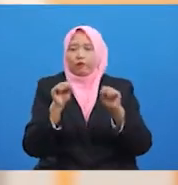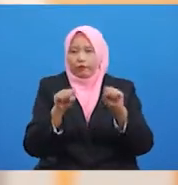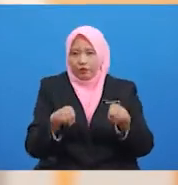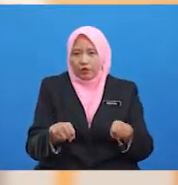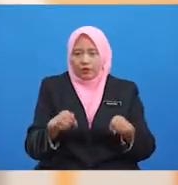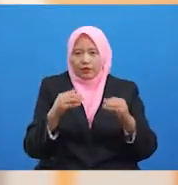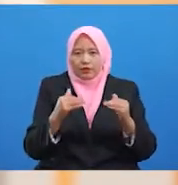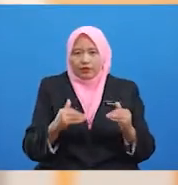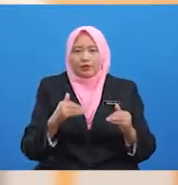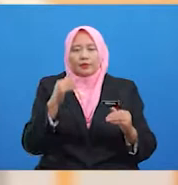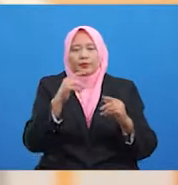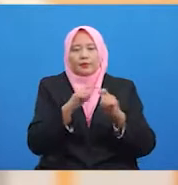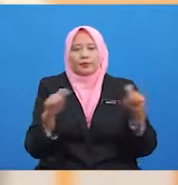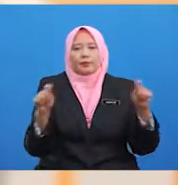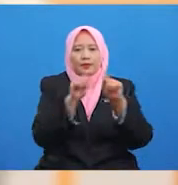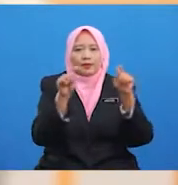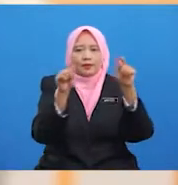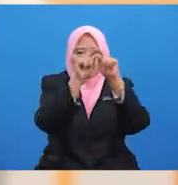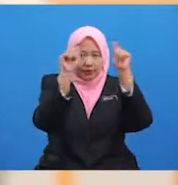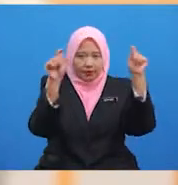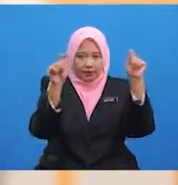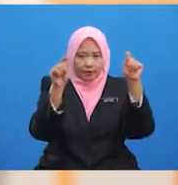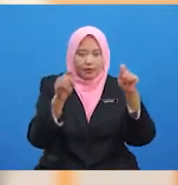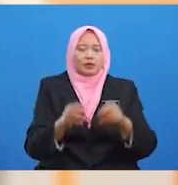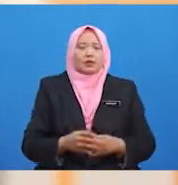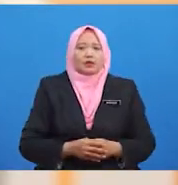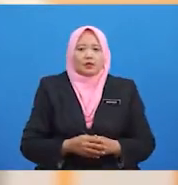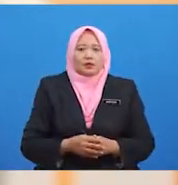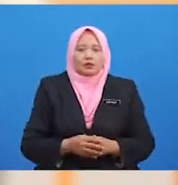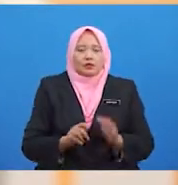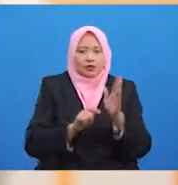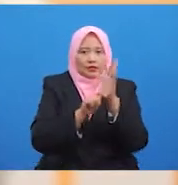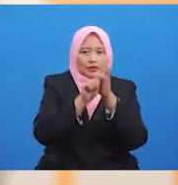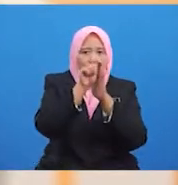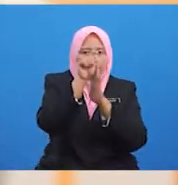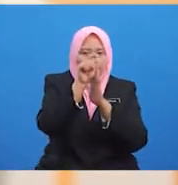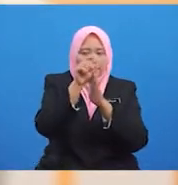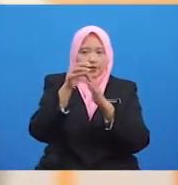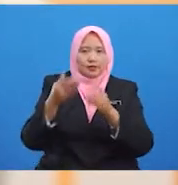ekspor dan pengeluaran perindustrian yang semakin kukuh.